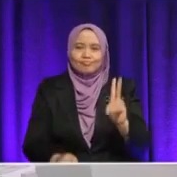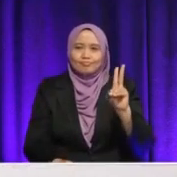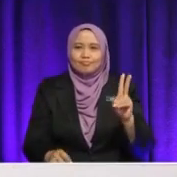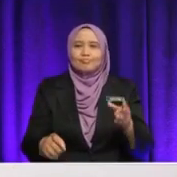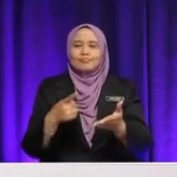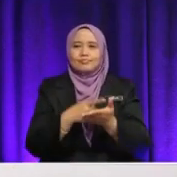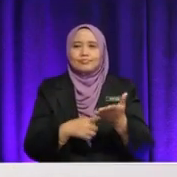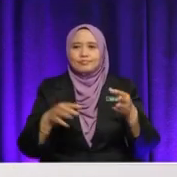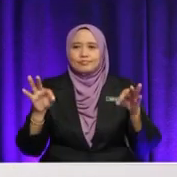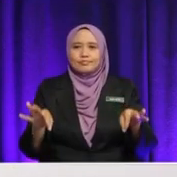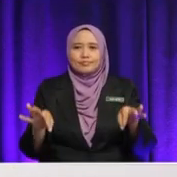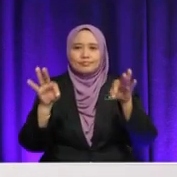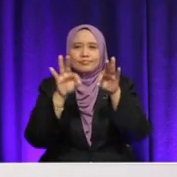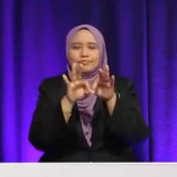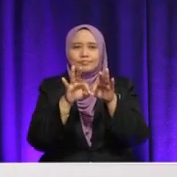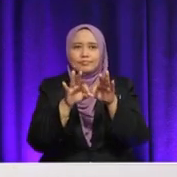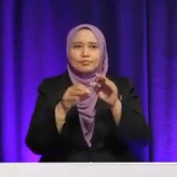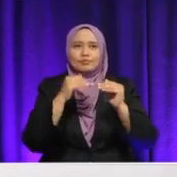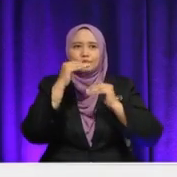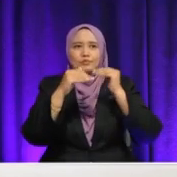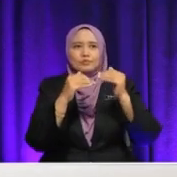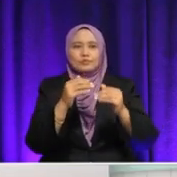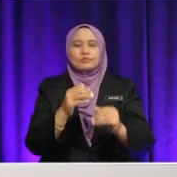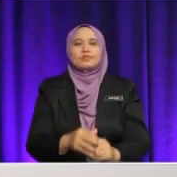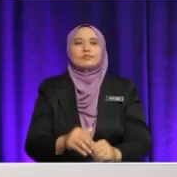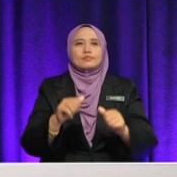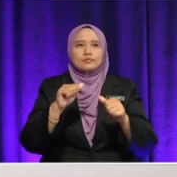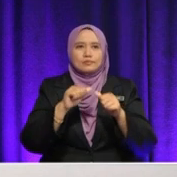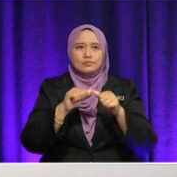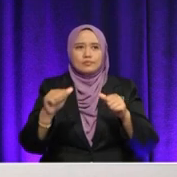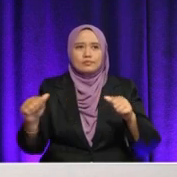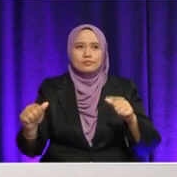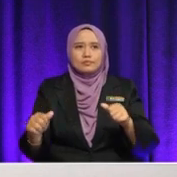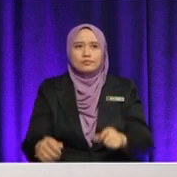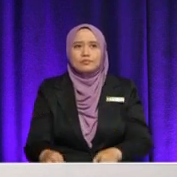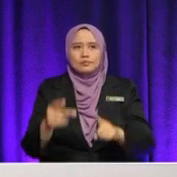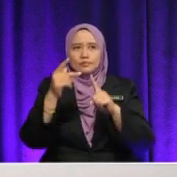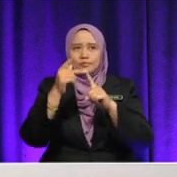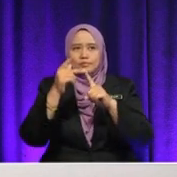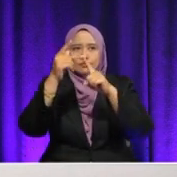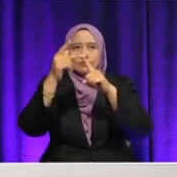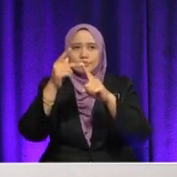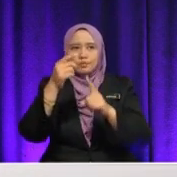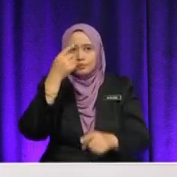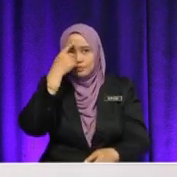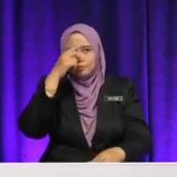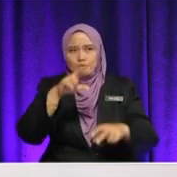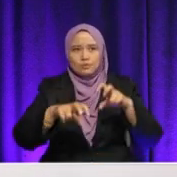kepentingan penumbuhan jawatankuasa khusus Hai ikata kuncinya adalah kepentingan